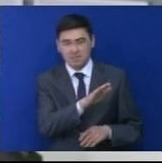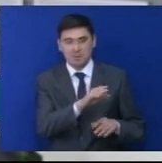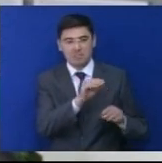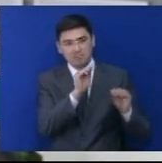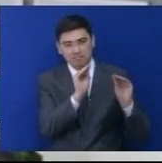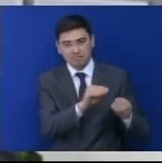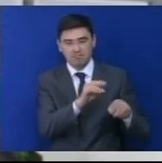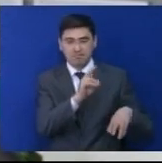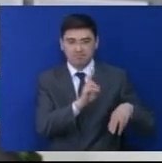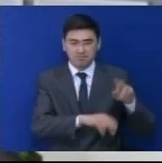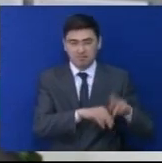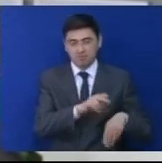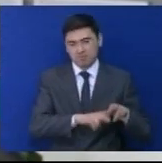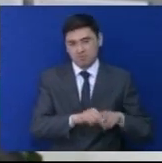наши